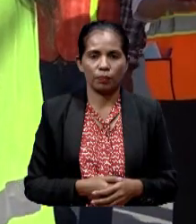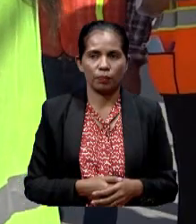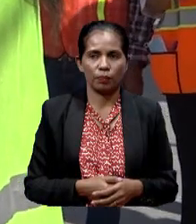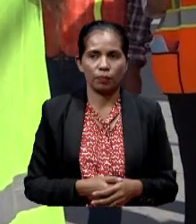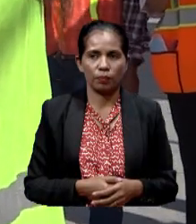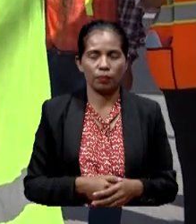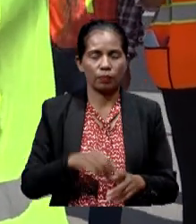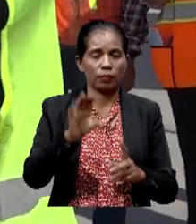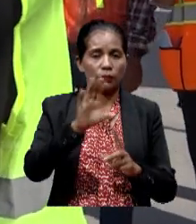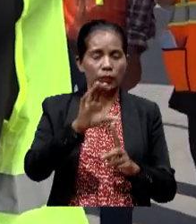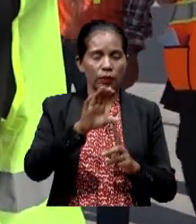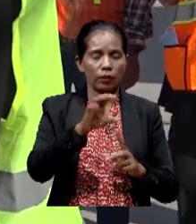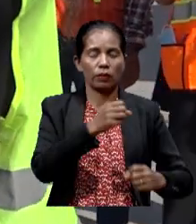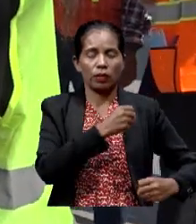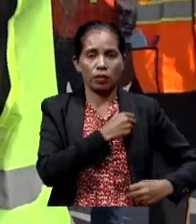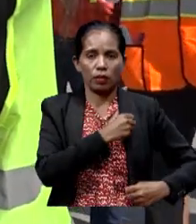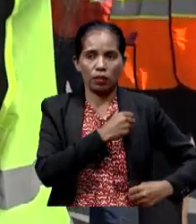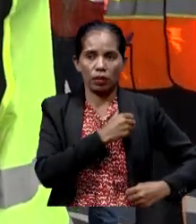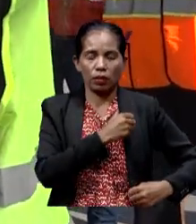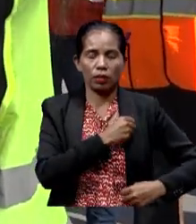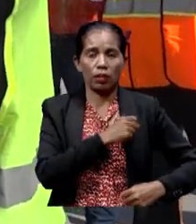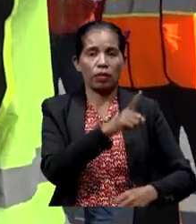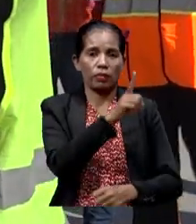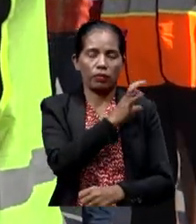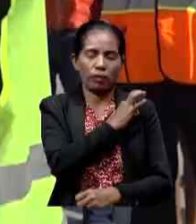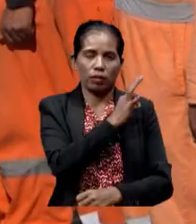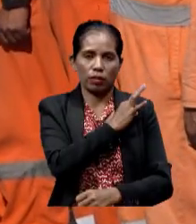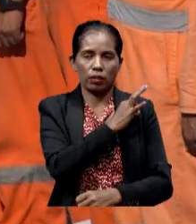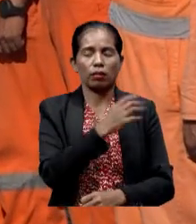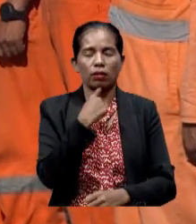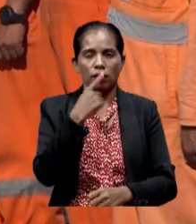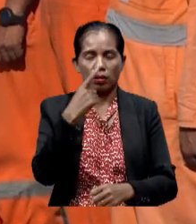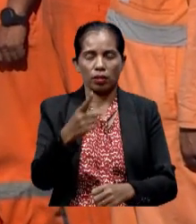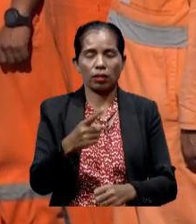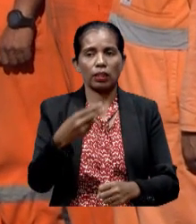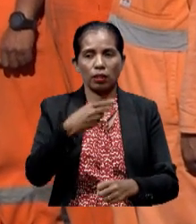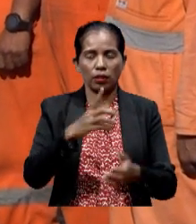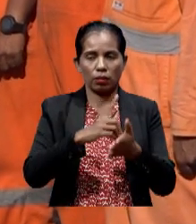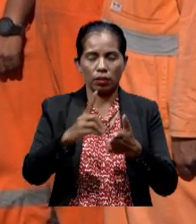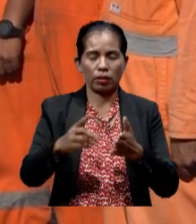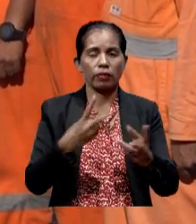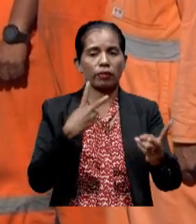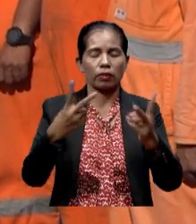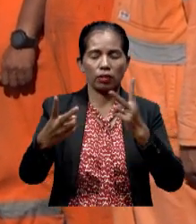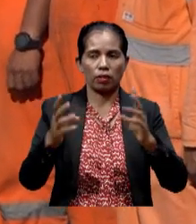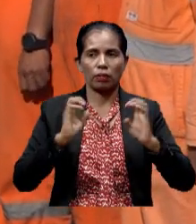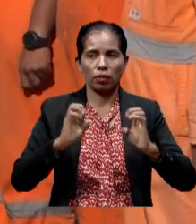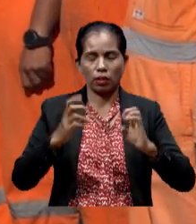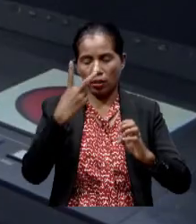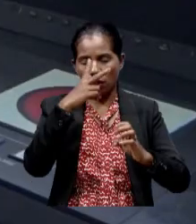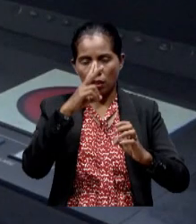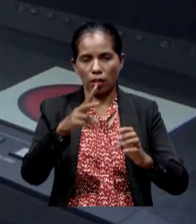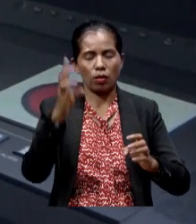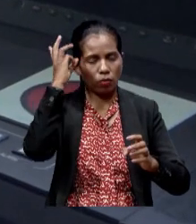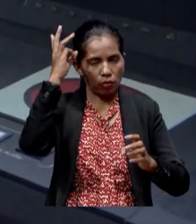Chef Estado Mayor General FFD Teli Tenente General Valur Ratelaik kinta semana nei halau visita emergensia baro Berling Ramelau tamane parte prekupa